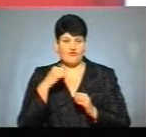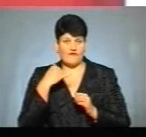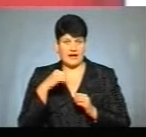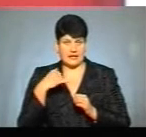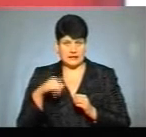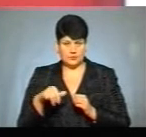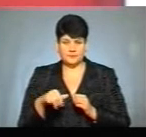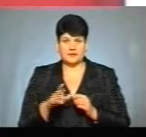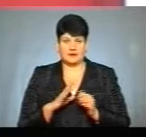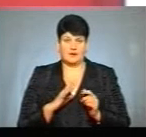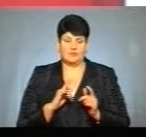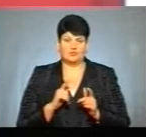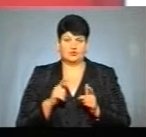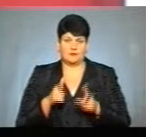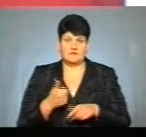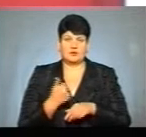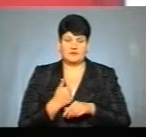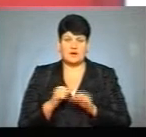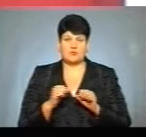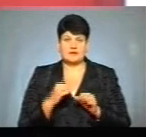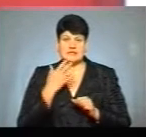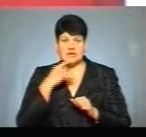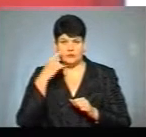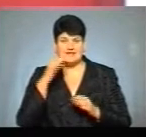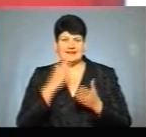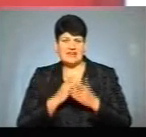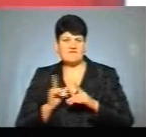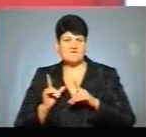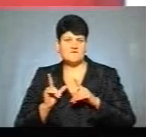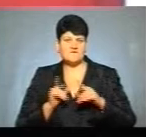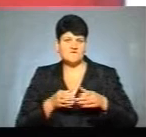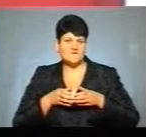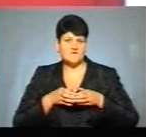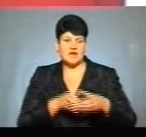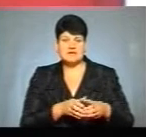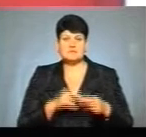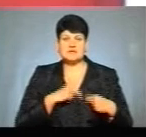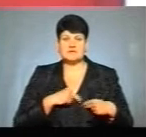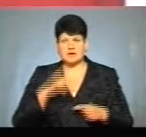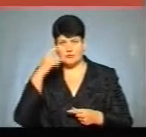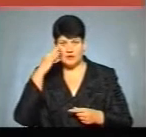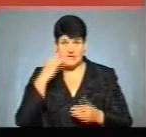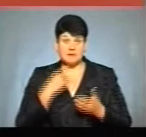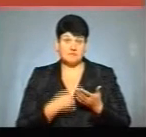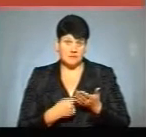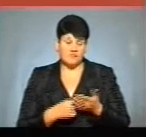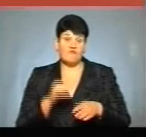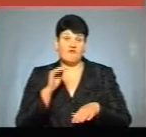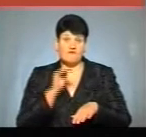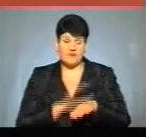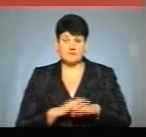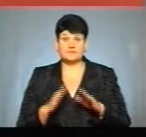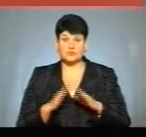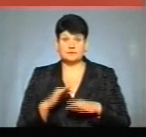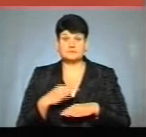якому поступає до Головного управління національної поліції, здійснюється виїзд працівників поліції, при підтвердженні факту вчинення